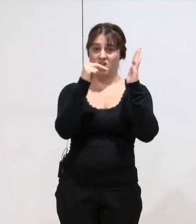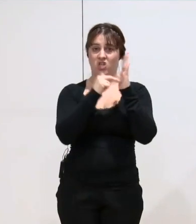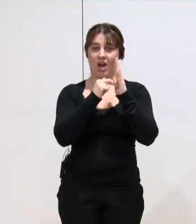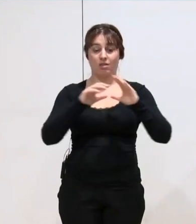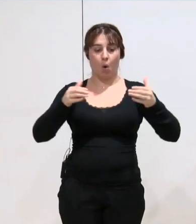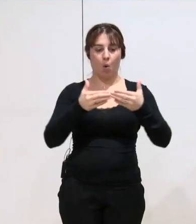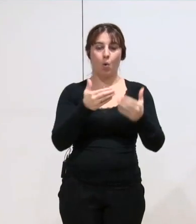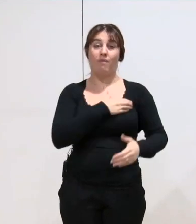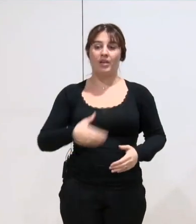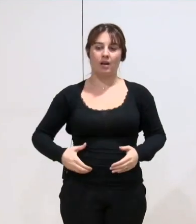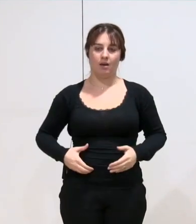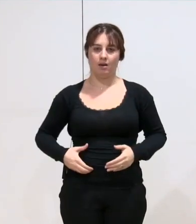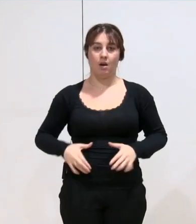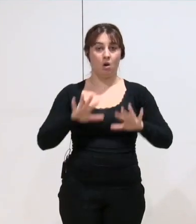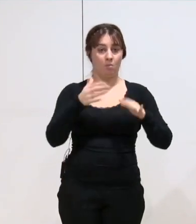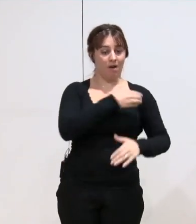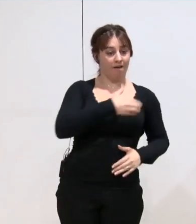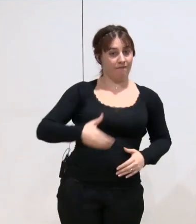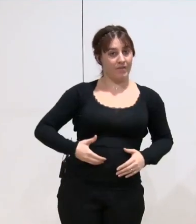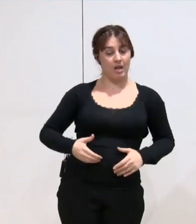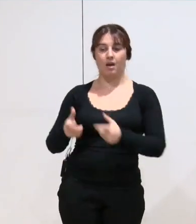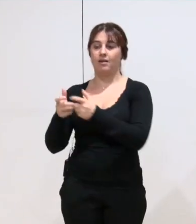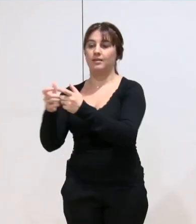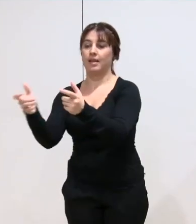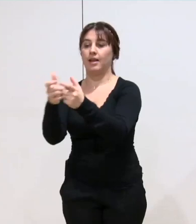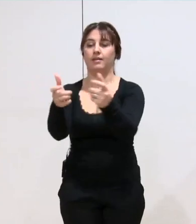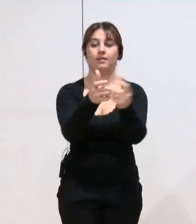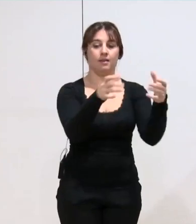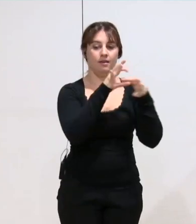qui gère les relations entre la ville et ses satellites.